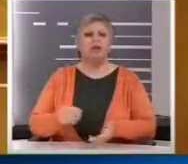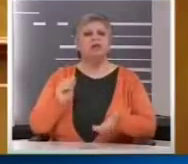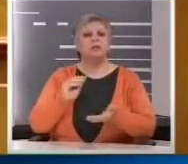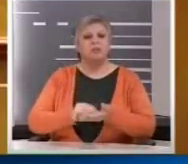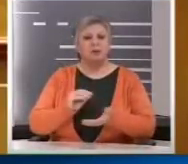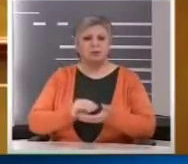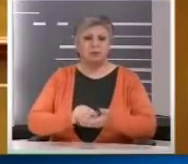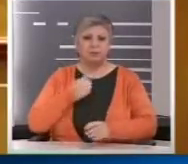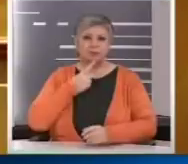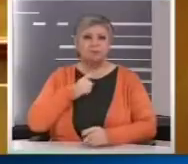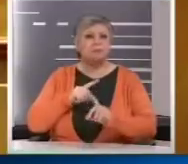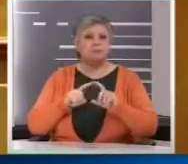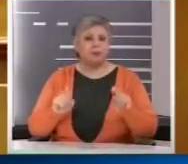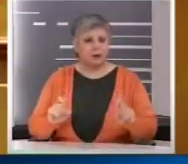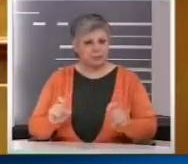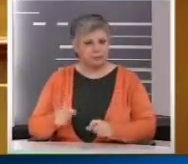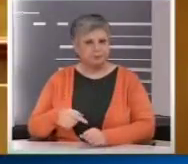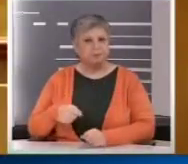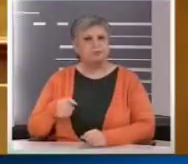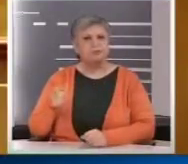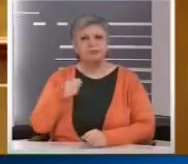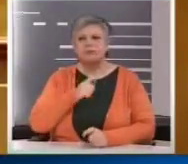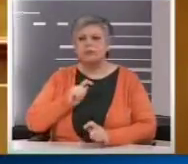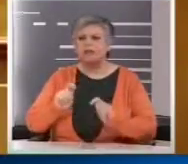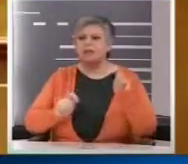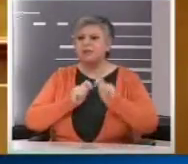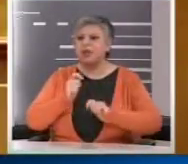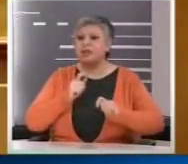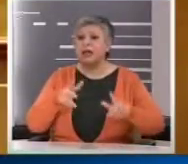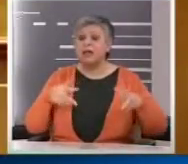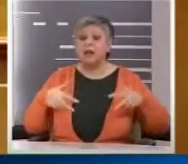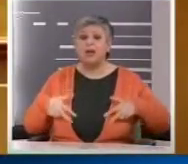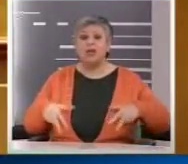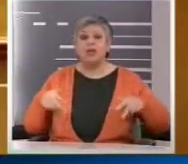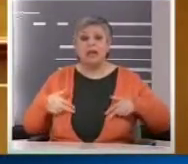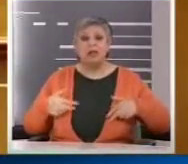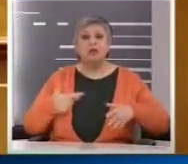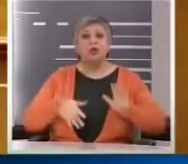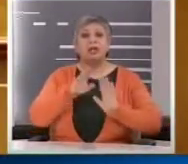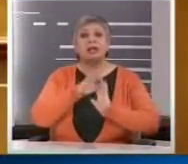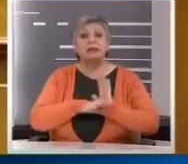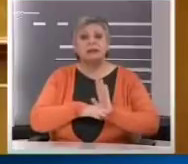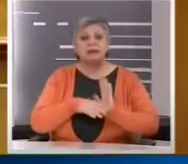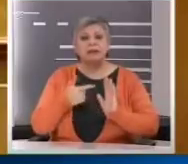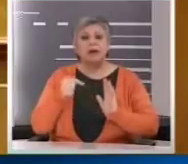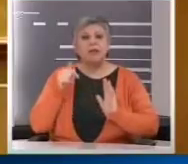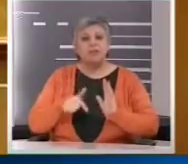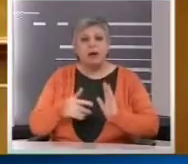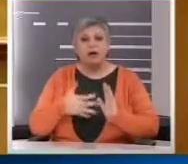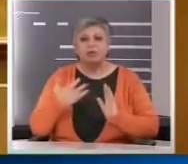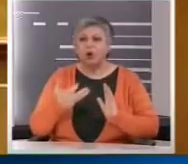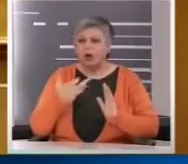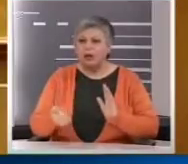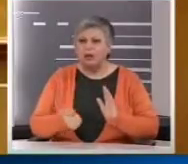φορές, φτιάξατε ένα κράτος και ένα σύστημα που όποια πέτρα και να σηκώσεις από κάτω έχει